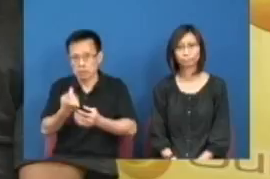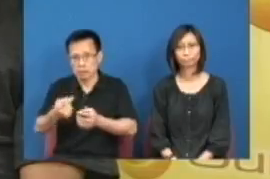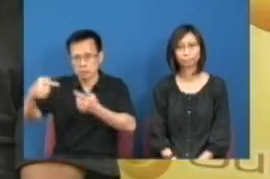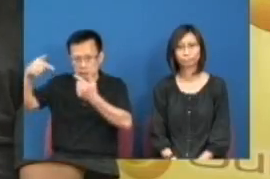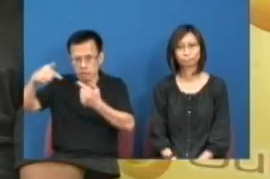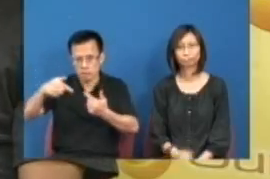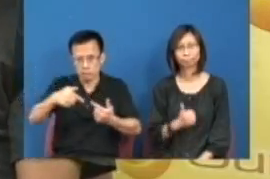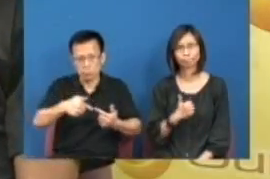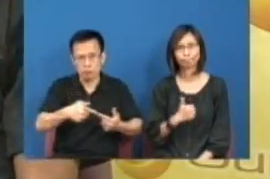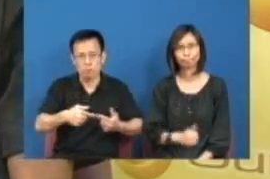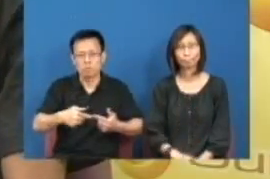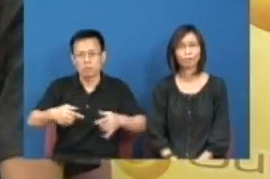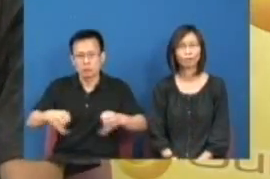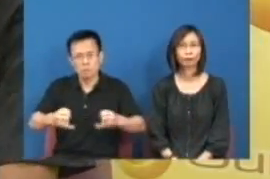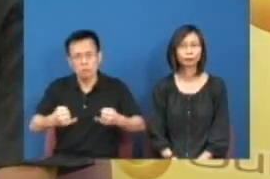爭啊，或者是